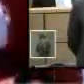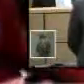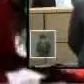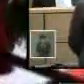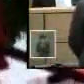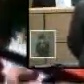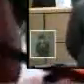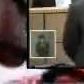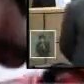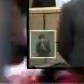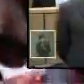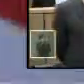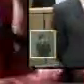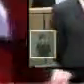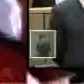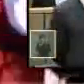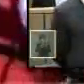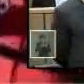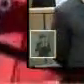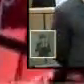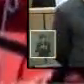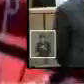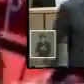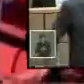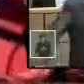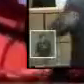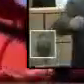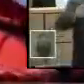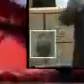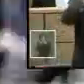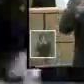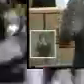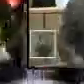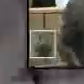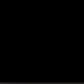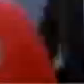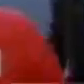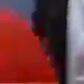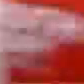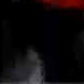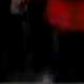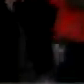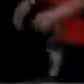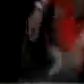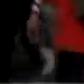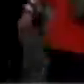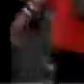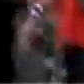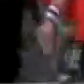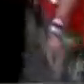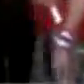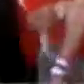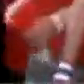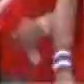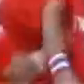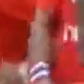จต้องการจะไปสอบถามนายกรัฐมนตรีสิครับมันก็เลยลุกลามไปที่กระทรวงมหาดไทย แต่แล้วการกดดันอยู่หน้ากระทรวงมหาดไทยก็เ